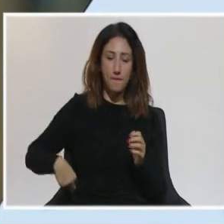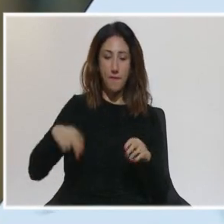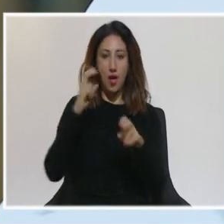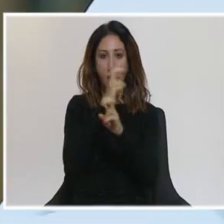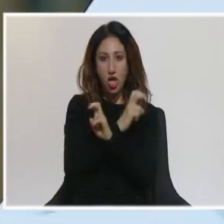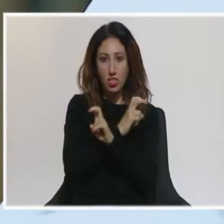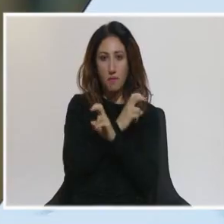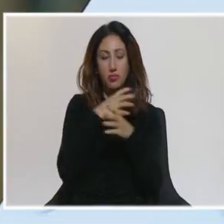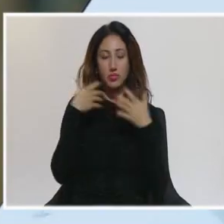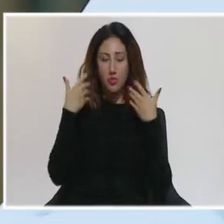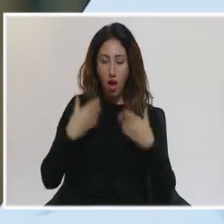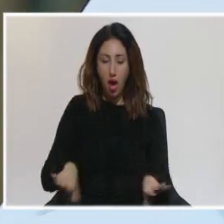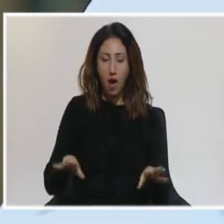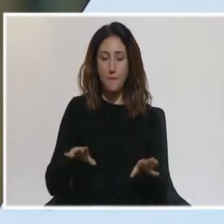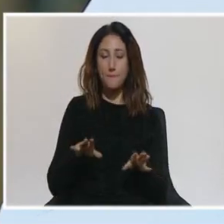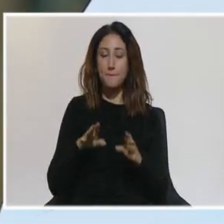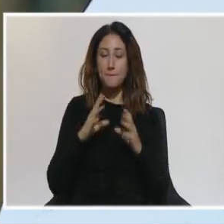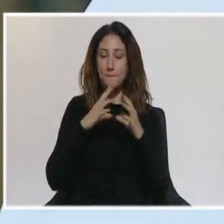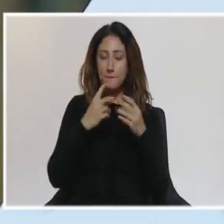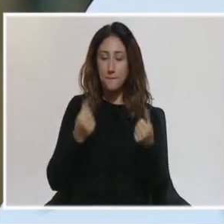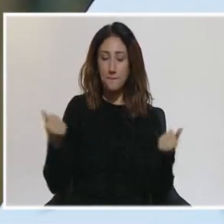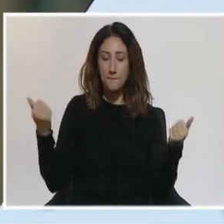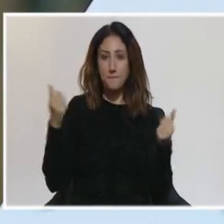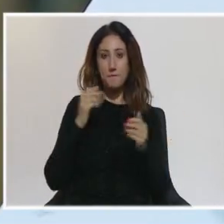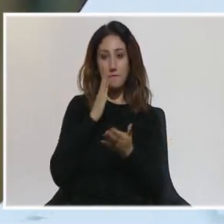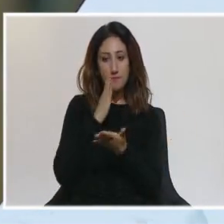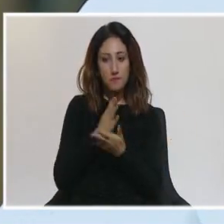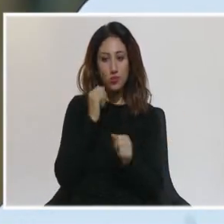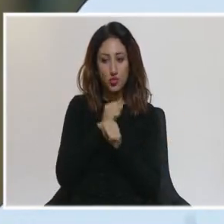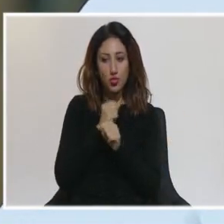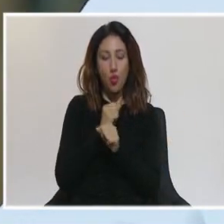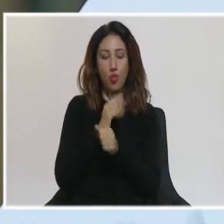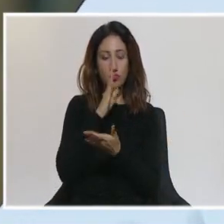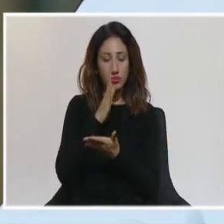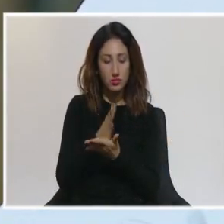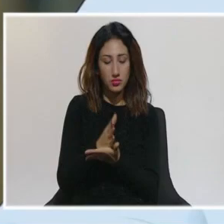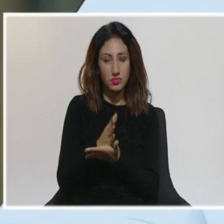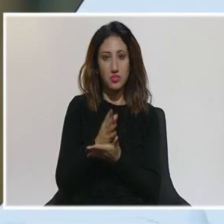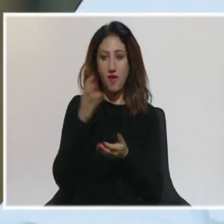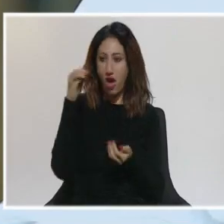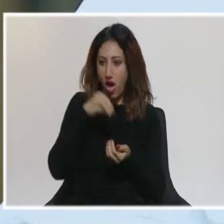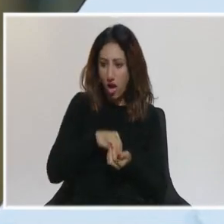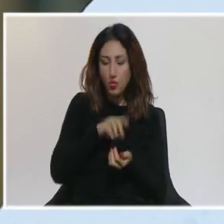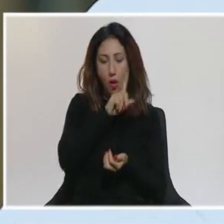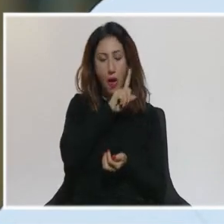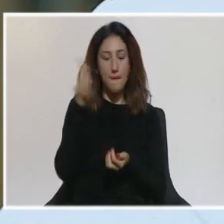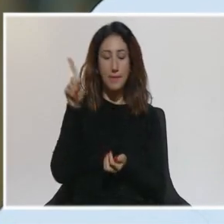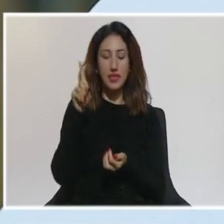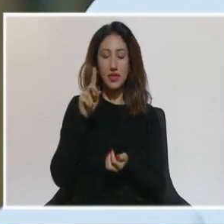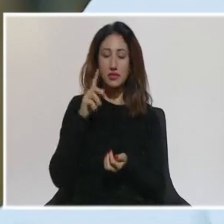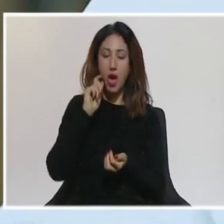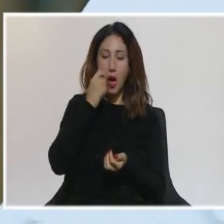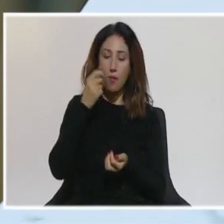باش، اللي أخلص ليها جدا، اللي عمره ما ارتشاش، شفته محني